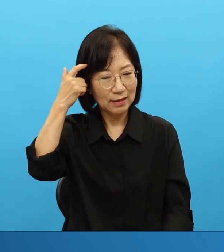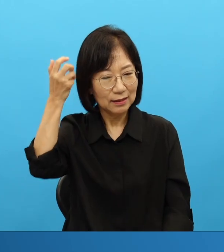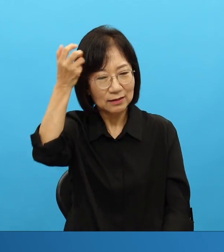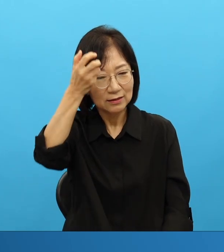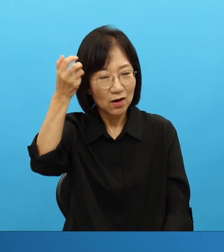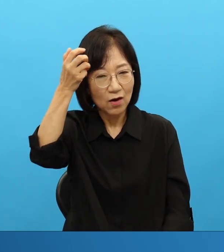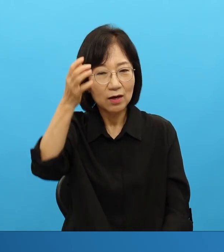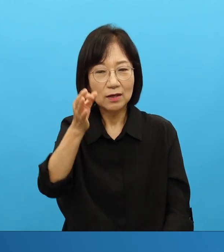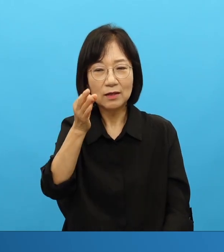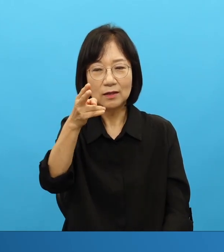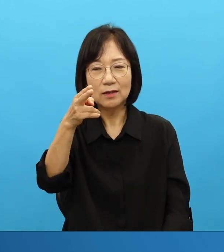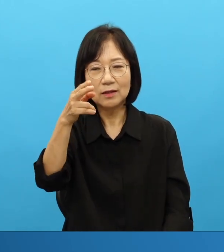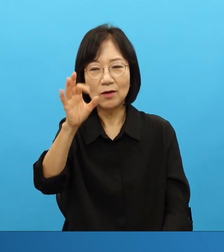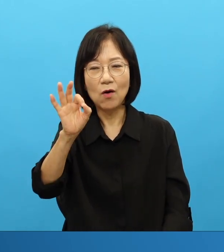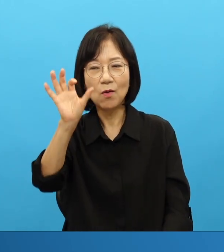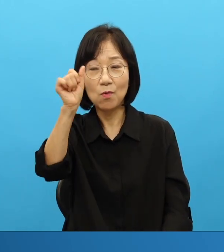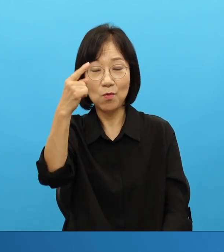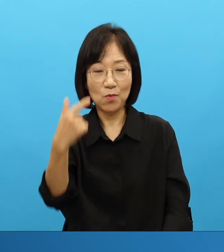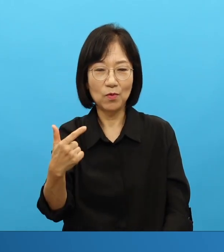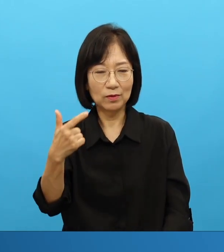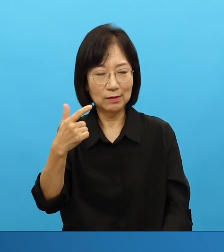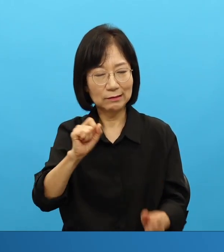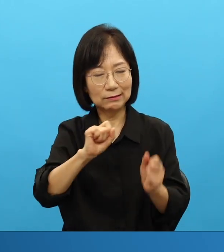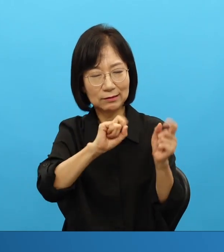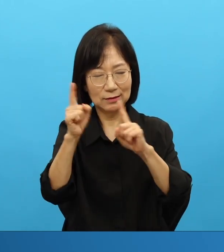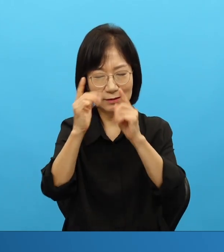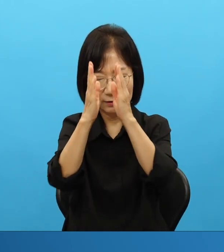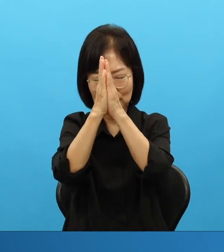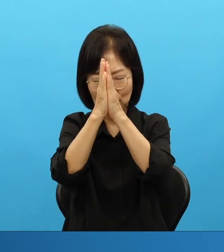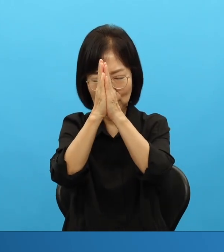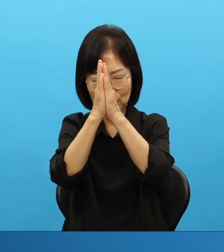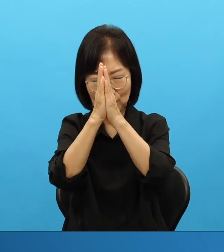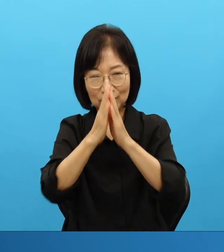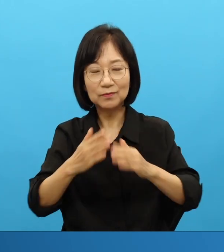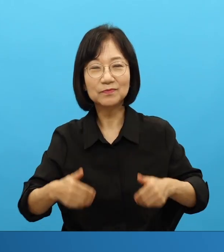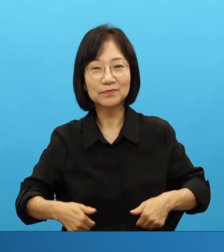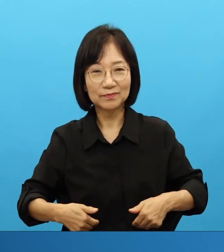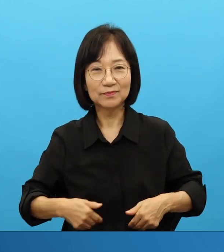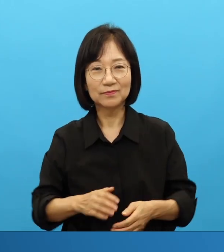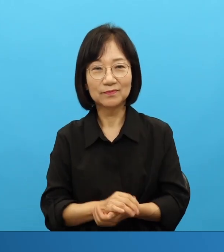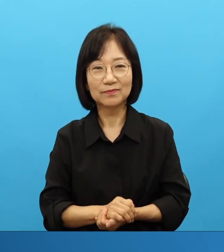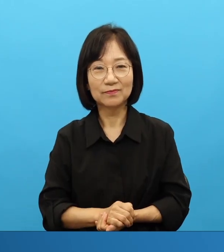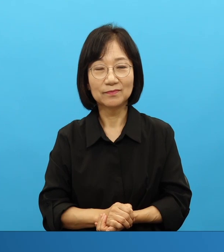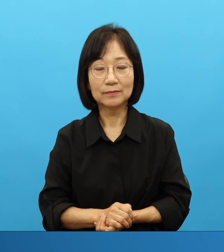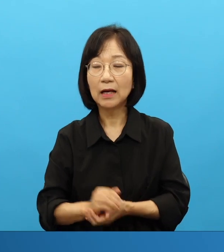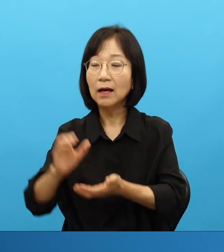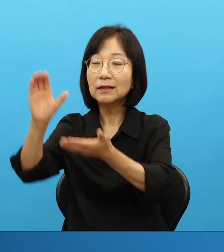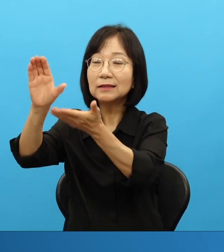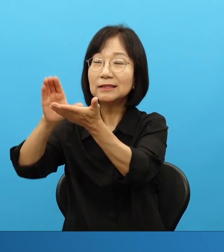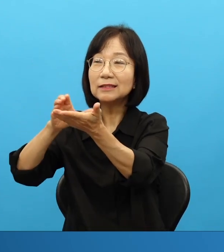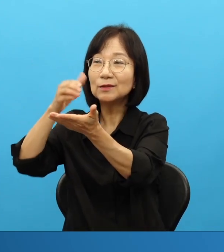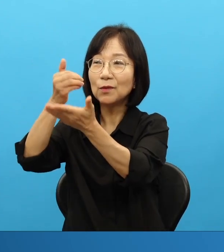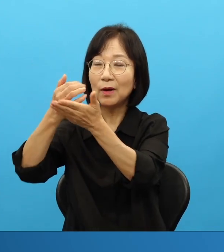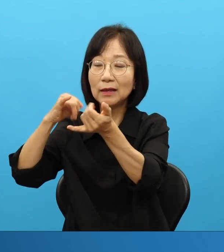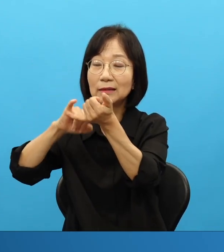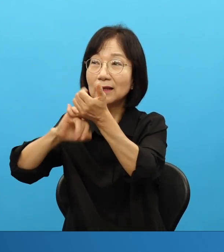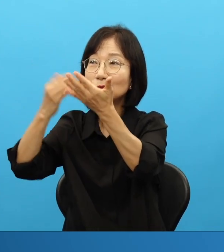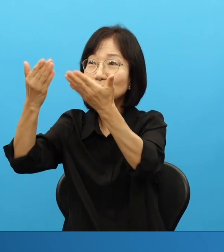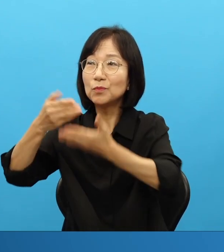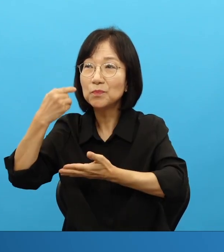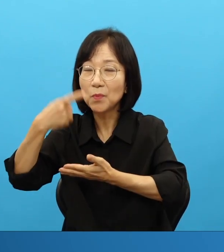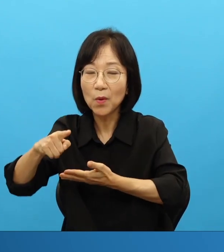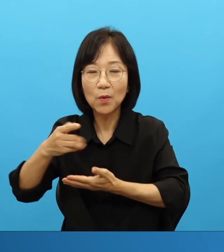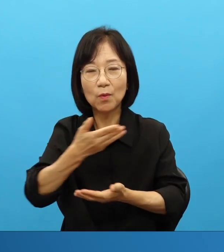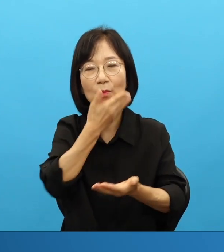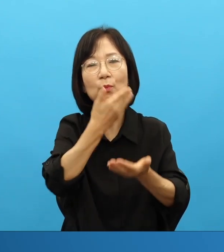my soul. 이 하나님께서 그리스도께서 보좌를 약속했다니까요. We see that Jesus, God Himself, promised to us